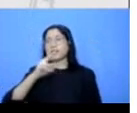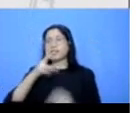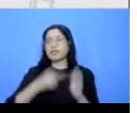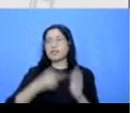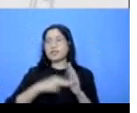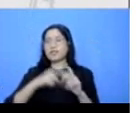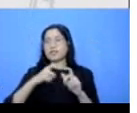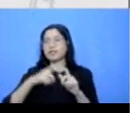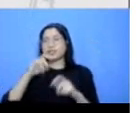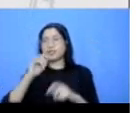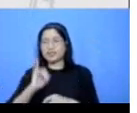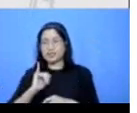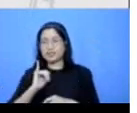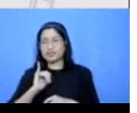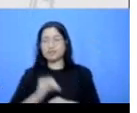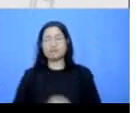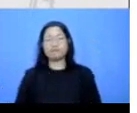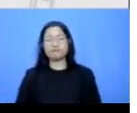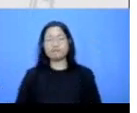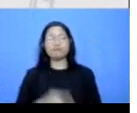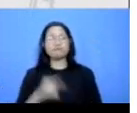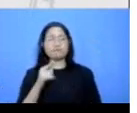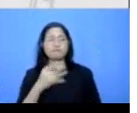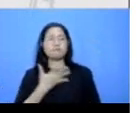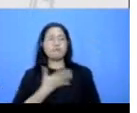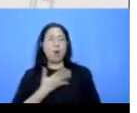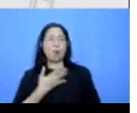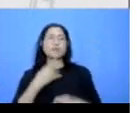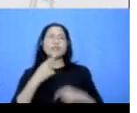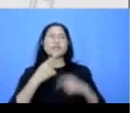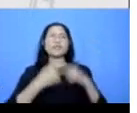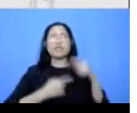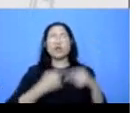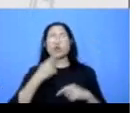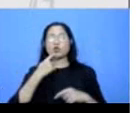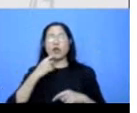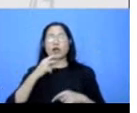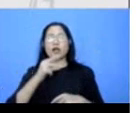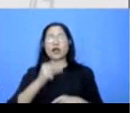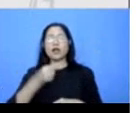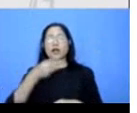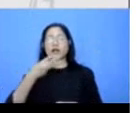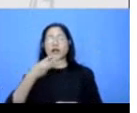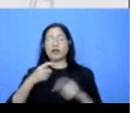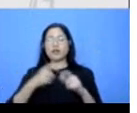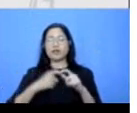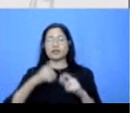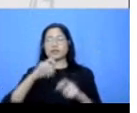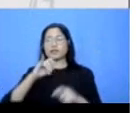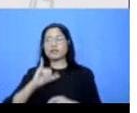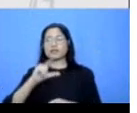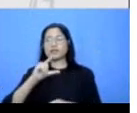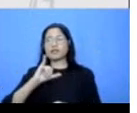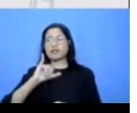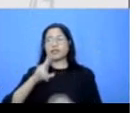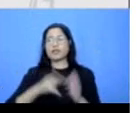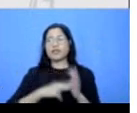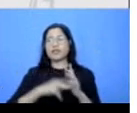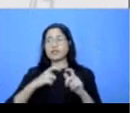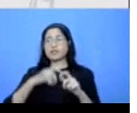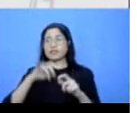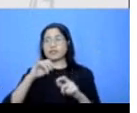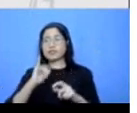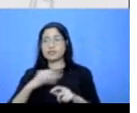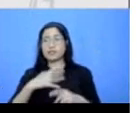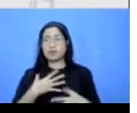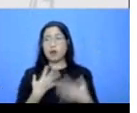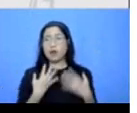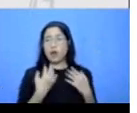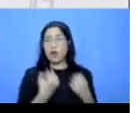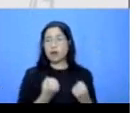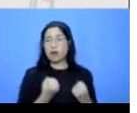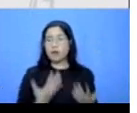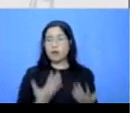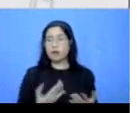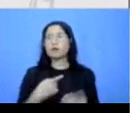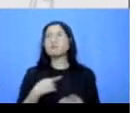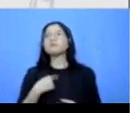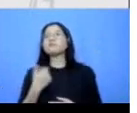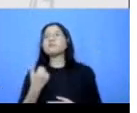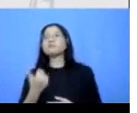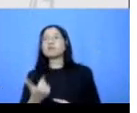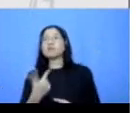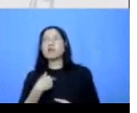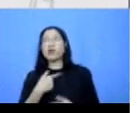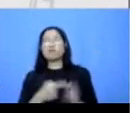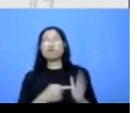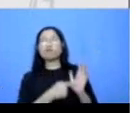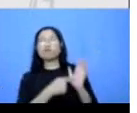Harapan saya menceritakan tentang resiliensi adalah supaya kami dapat memberikan gambaran yang bisa